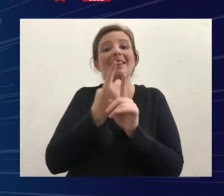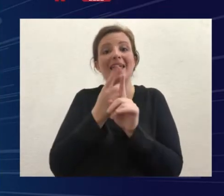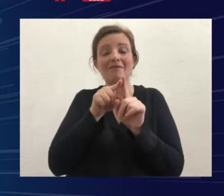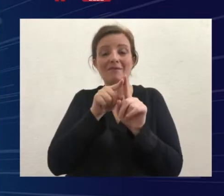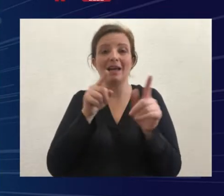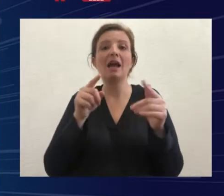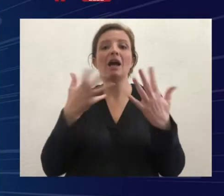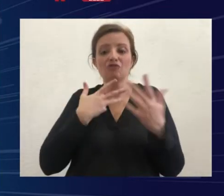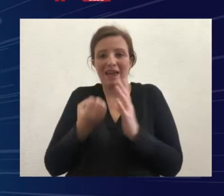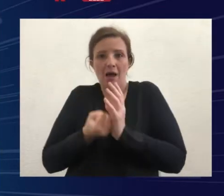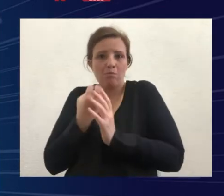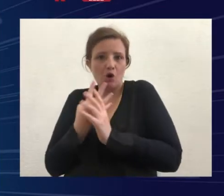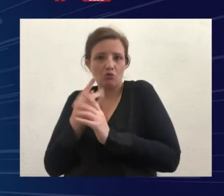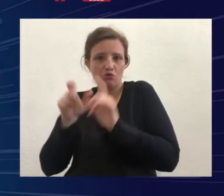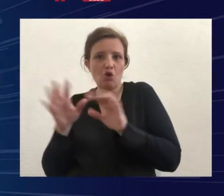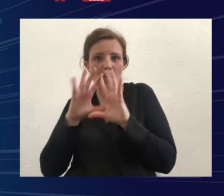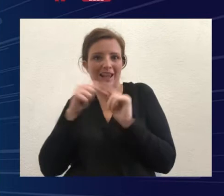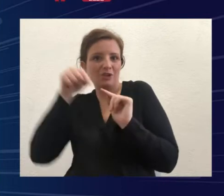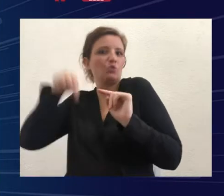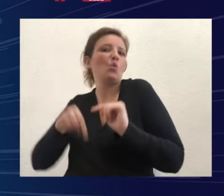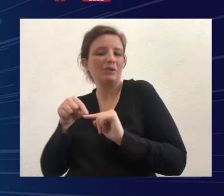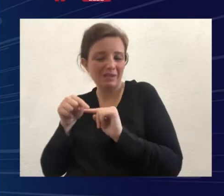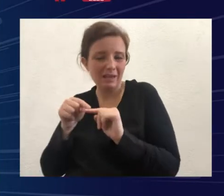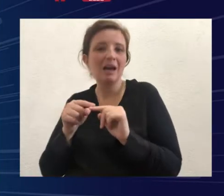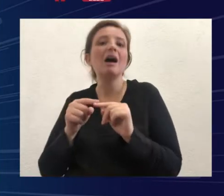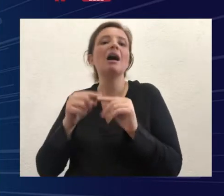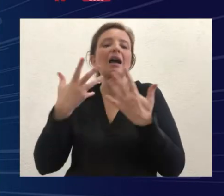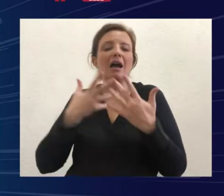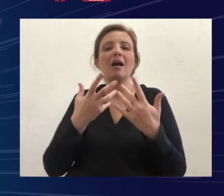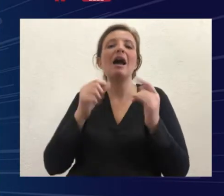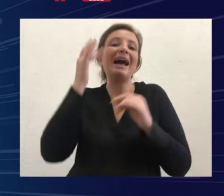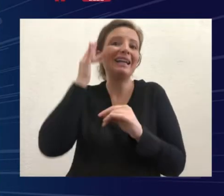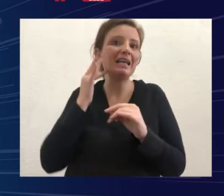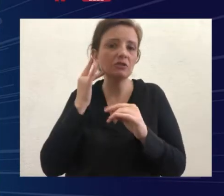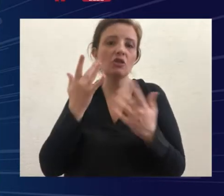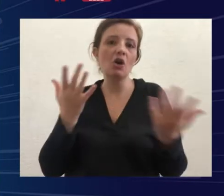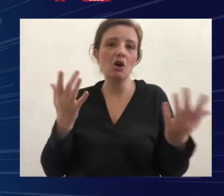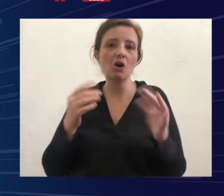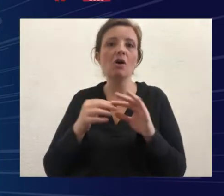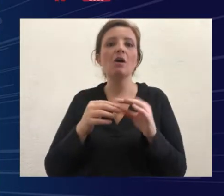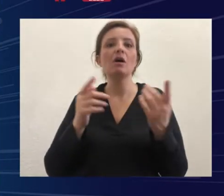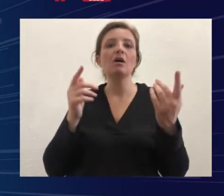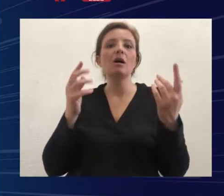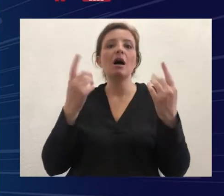è quella di sottrarre i produttori del sud del mondo dall'azione